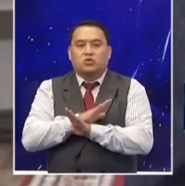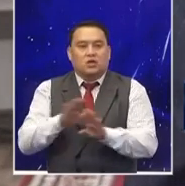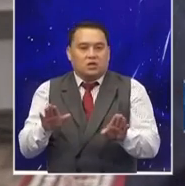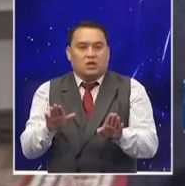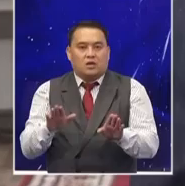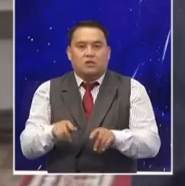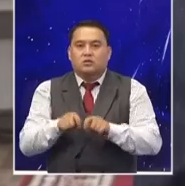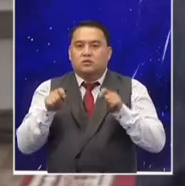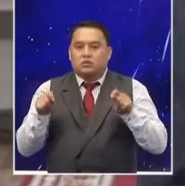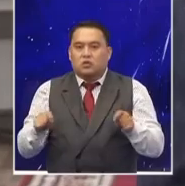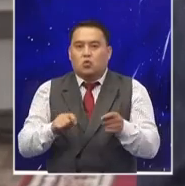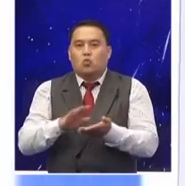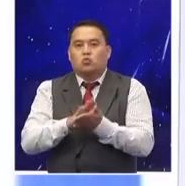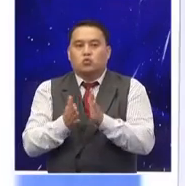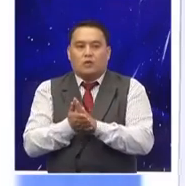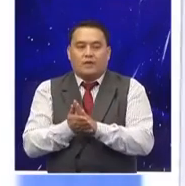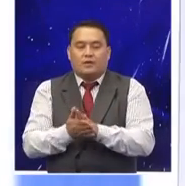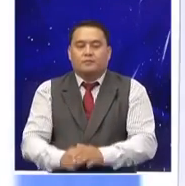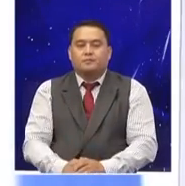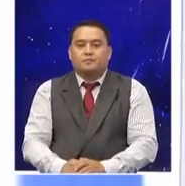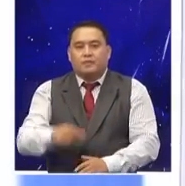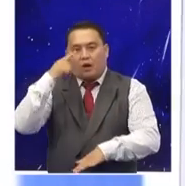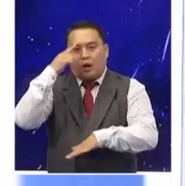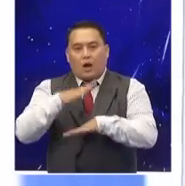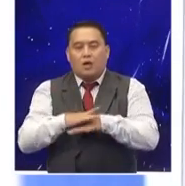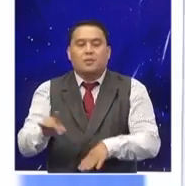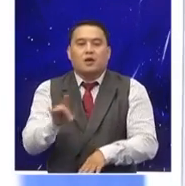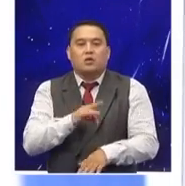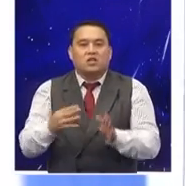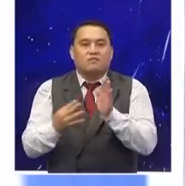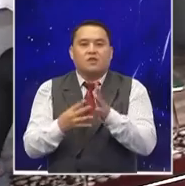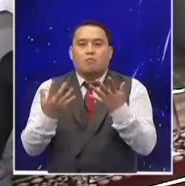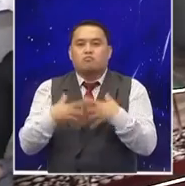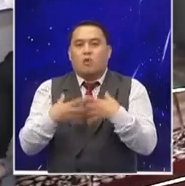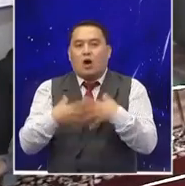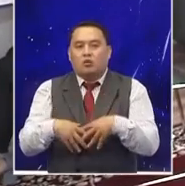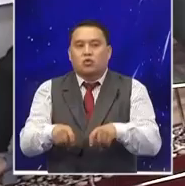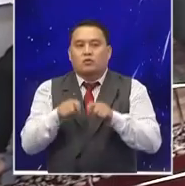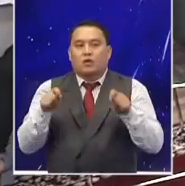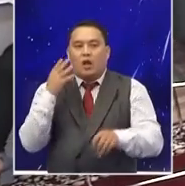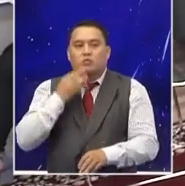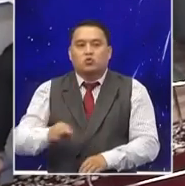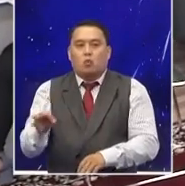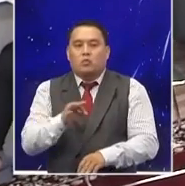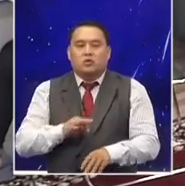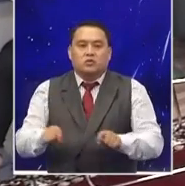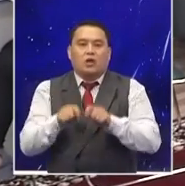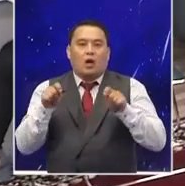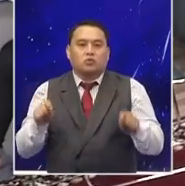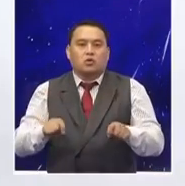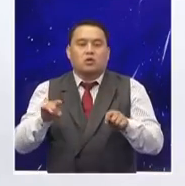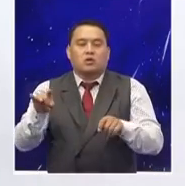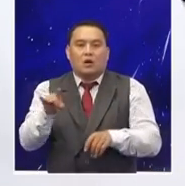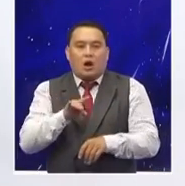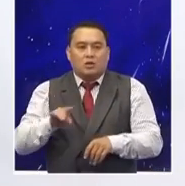создала такие условиях сервисный акимат вала кольском районе уже девятый по счету открывшийся в алматинской области создаются они в рамках